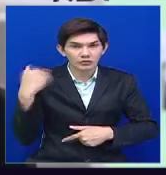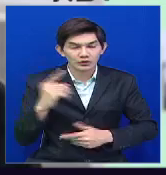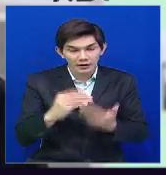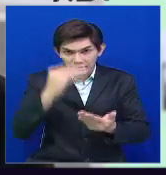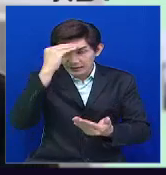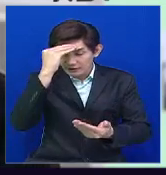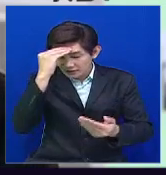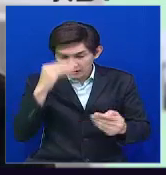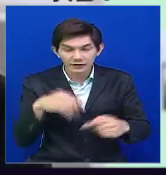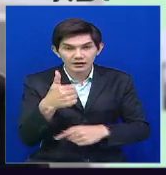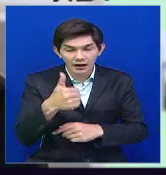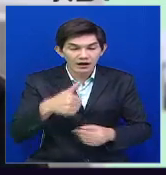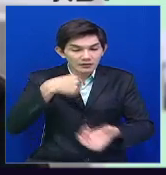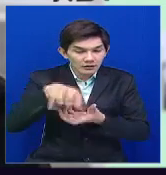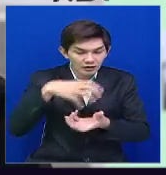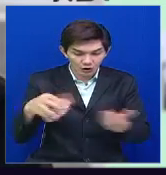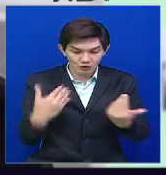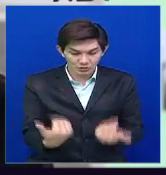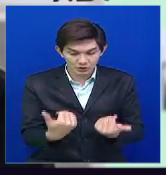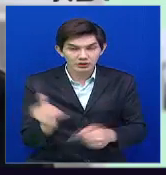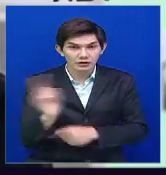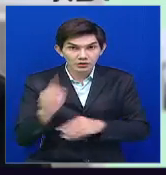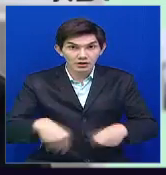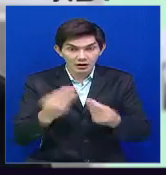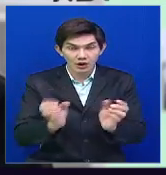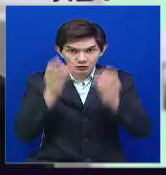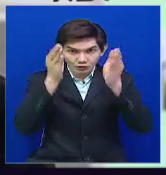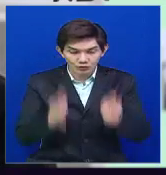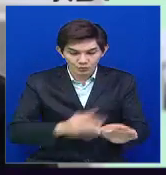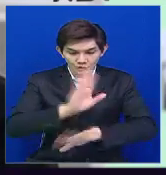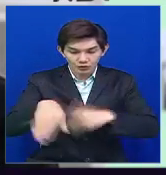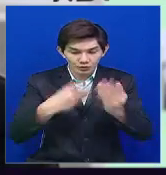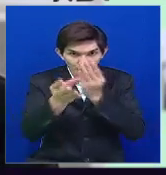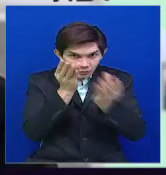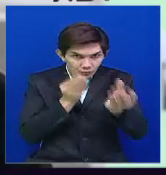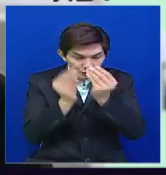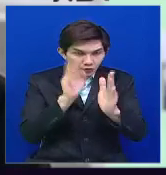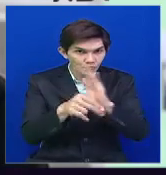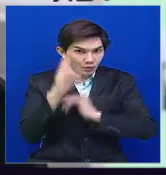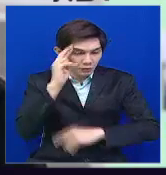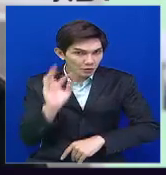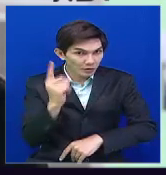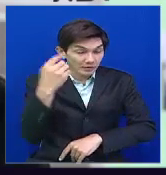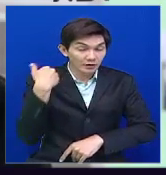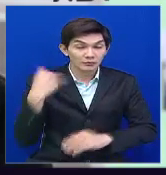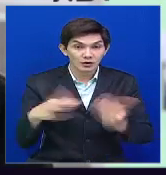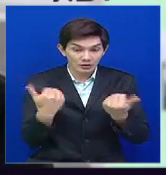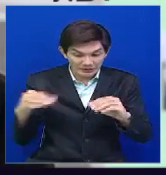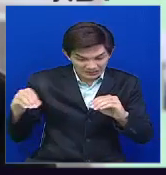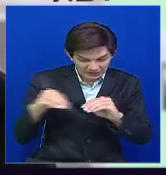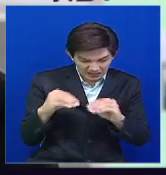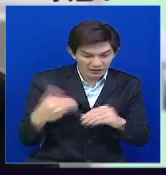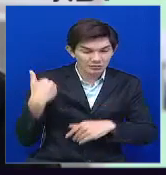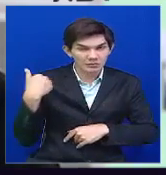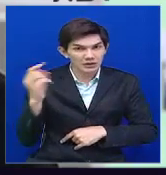าแล้วออกมานำมาเผยแพร่วันนี้นะคะทำให้คณะครูเนี่ยได้รับความรู้ตรงนี้มากมายในอนาคตอันใกล้เนี่ยก็หวังเป็นอย่างยิ่งว่าเ